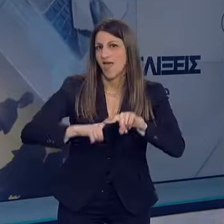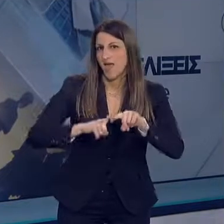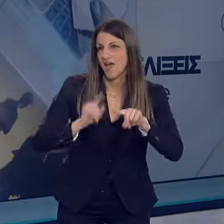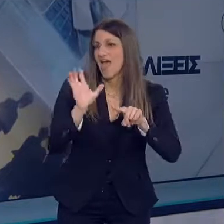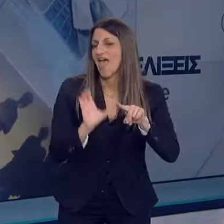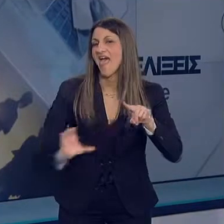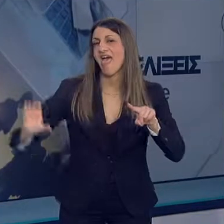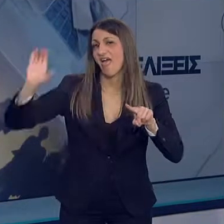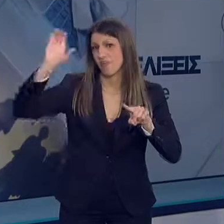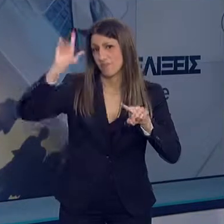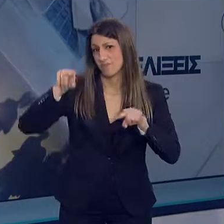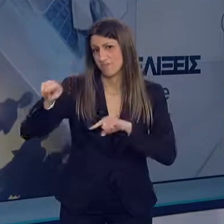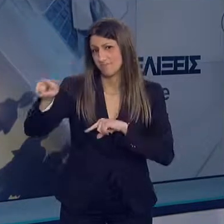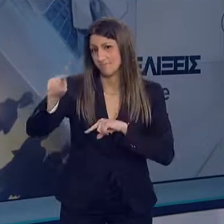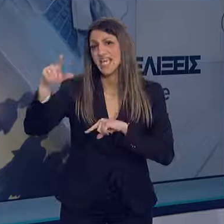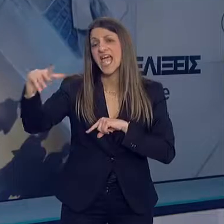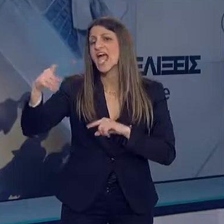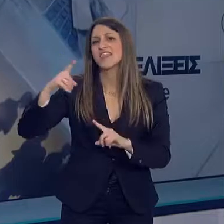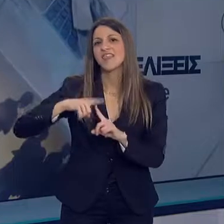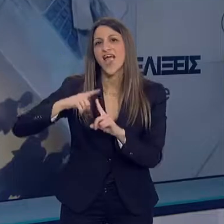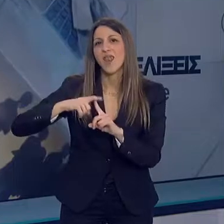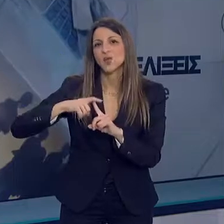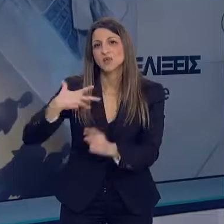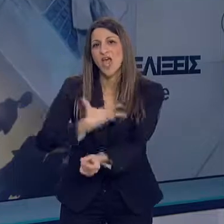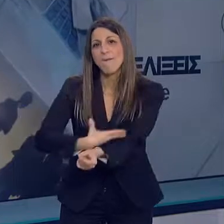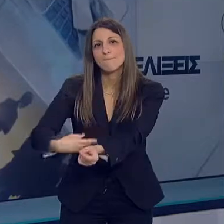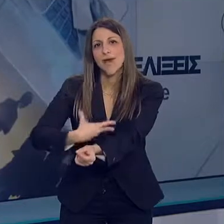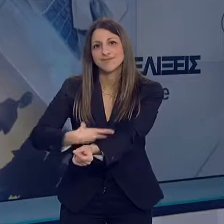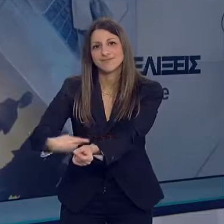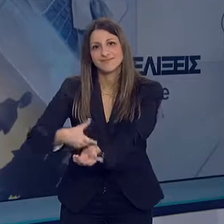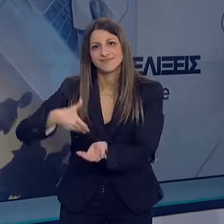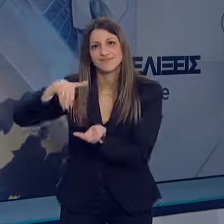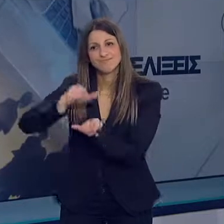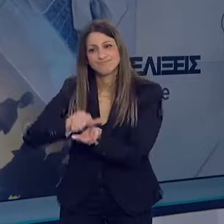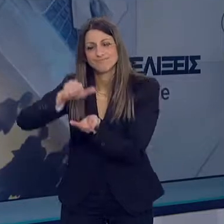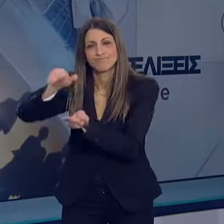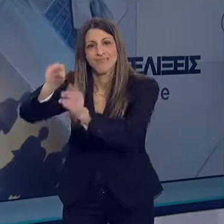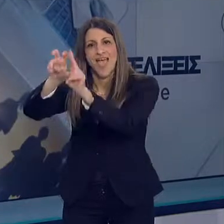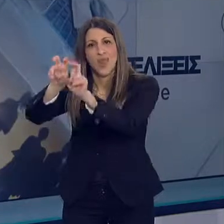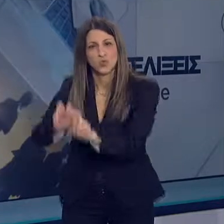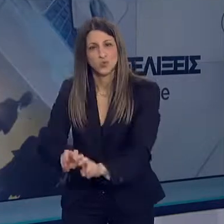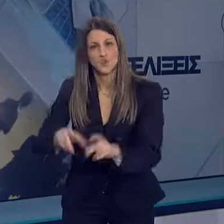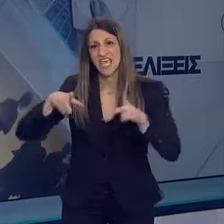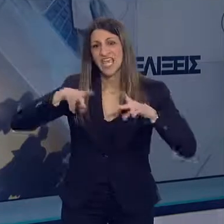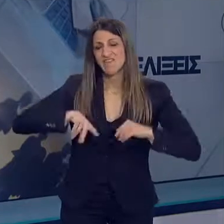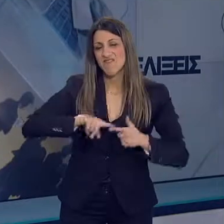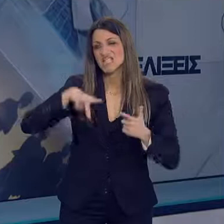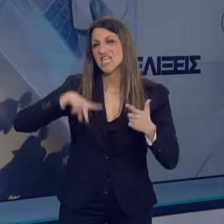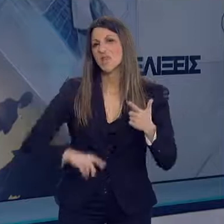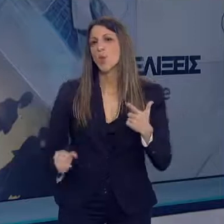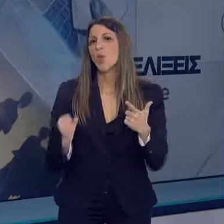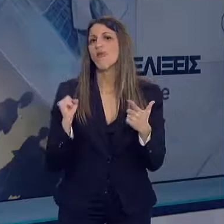ευρύτερη περιοχή, όπου διεξάγεται ο μοριακός έλεγχος του αίματος. Η κυβέρνηση, το Υπουργείο Υγείας,